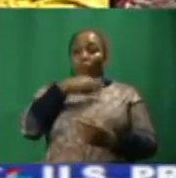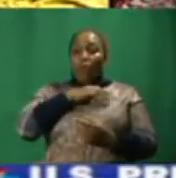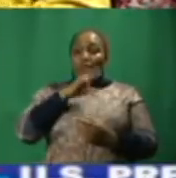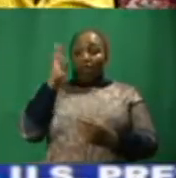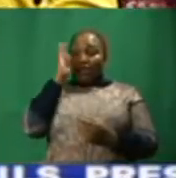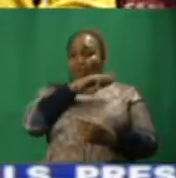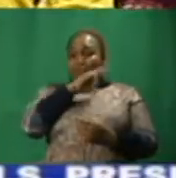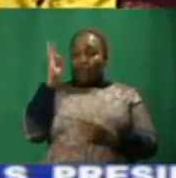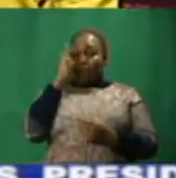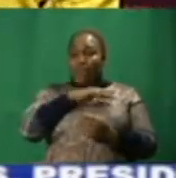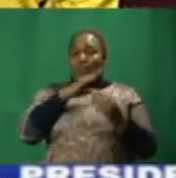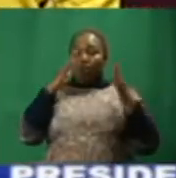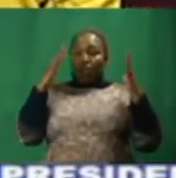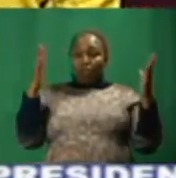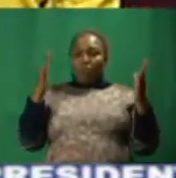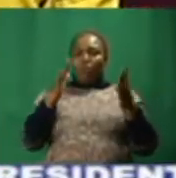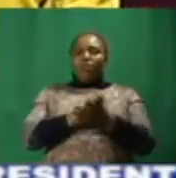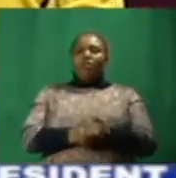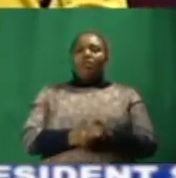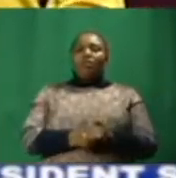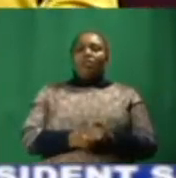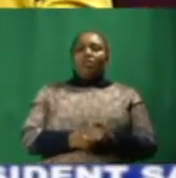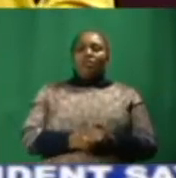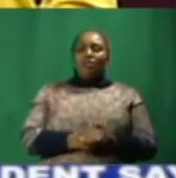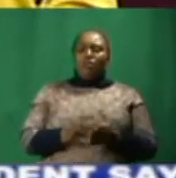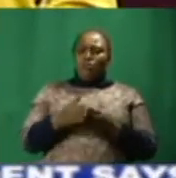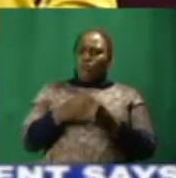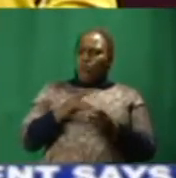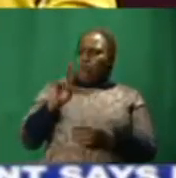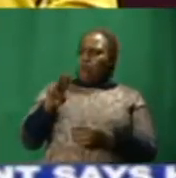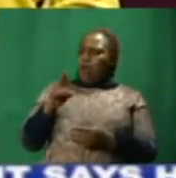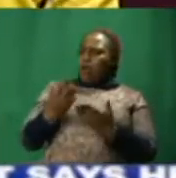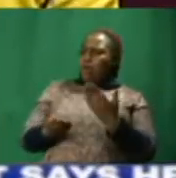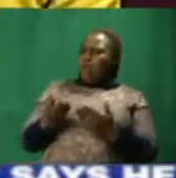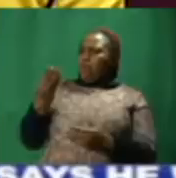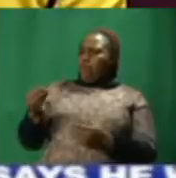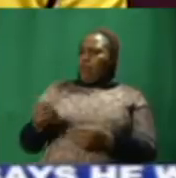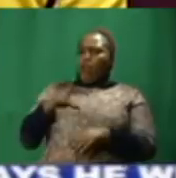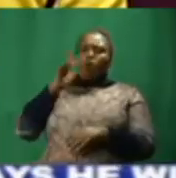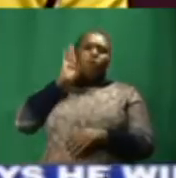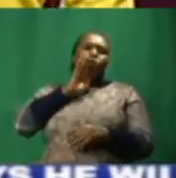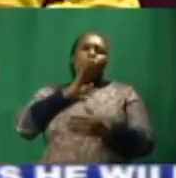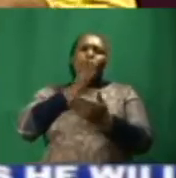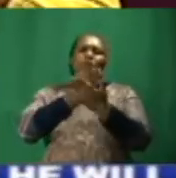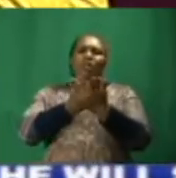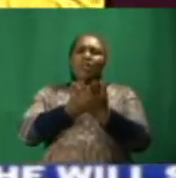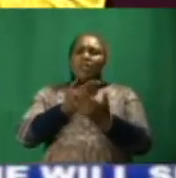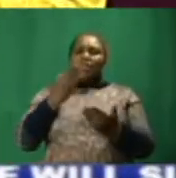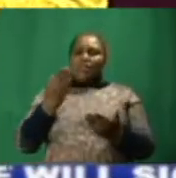kakhulu ngoba ndlondlo bona timbawa batikhombisa ubona nje kanomfana membuta ushisa aphinza acedzele